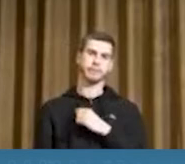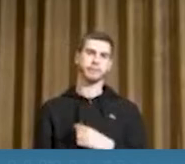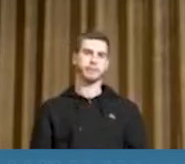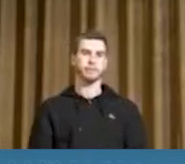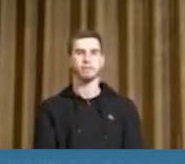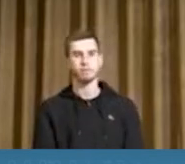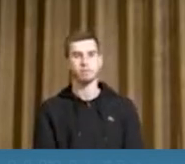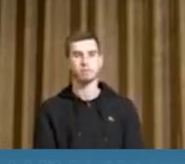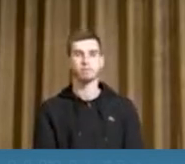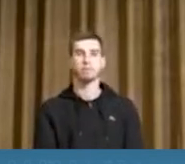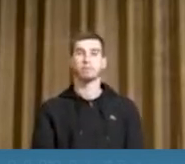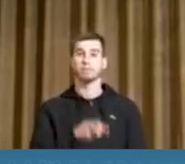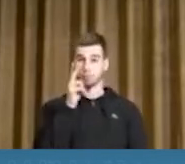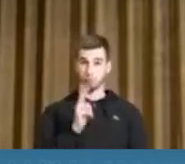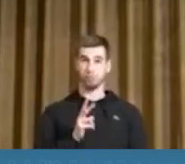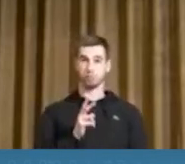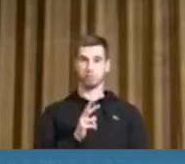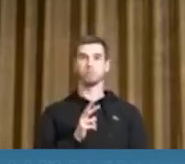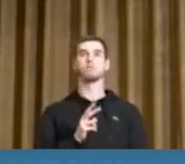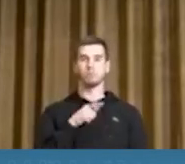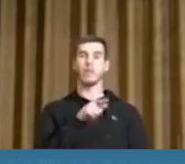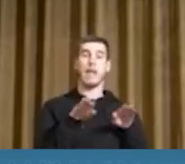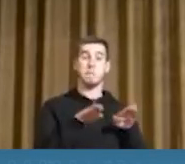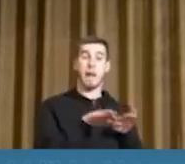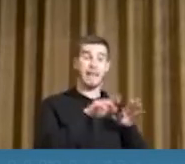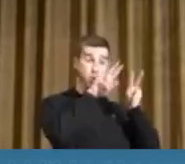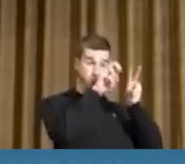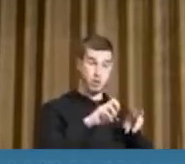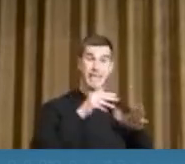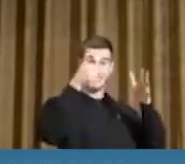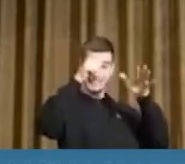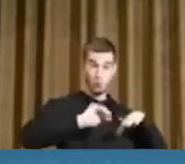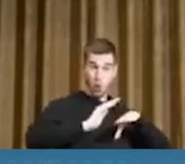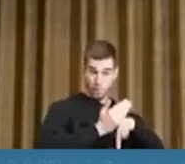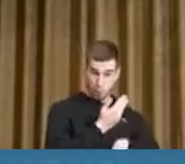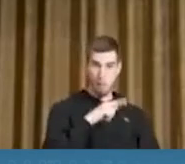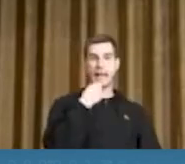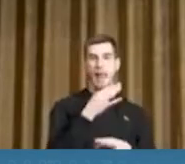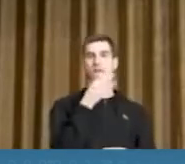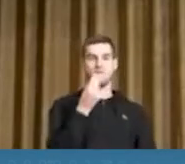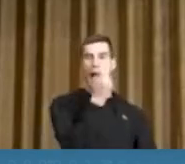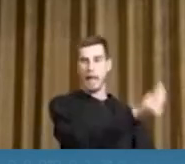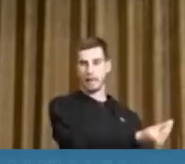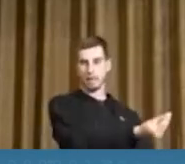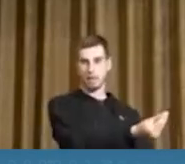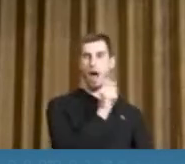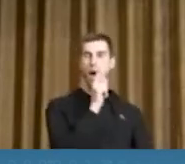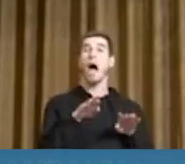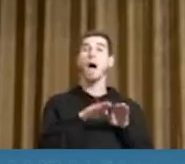Fragebogen 6 Monate nach ihrer Basisuntersuchung bekommen. Da aber diese Basisuntersuchung teilweise schon